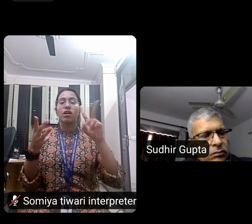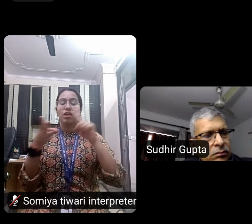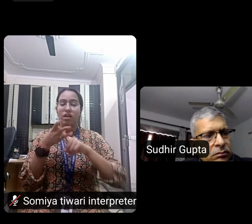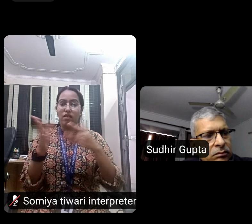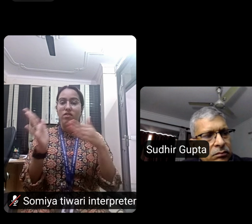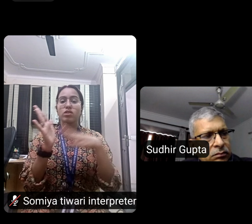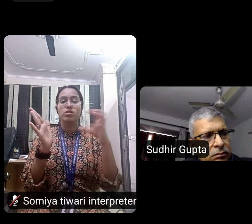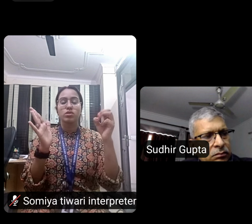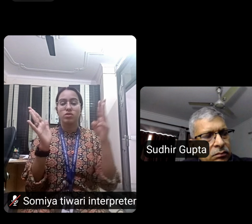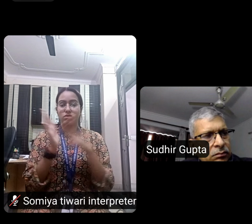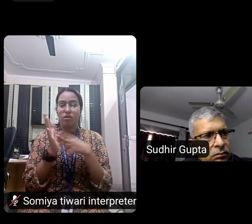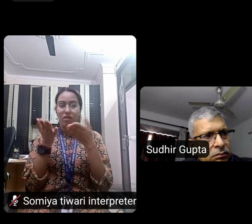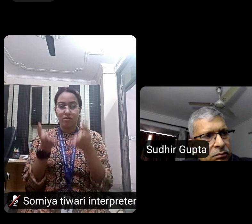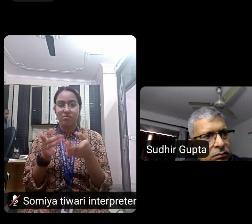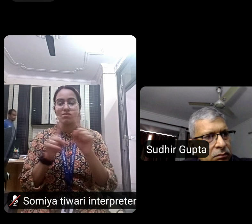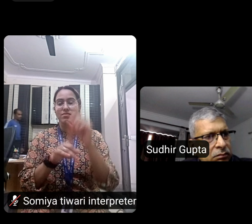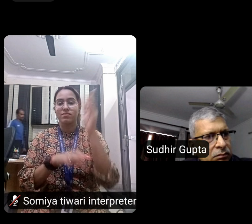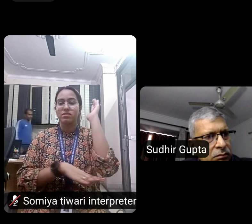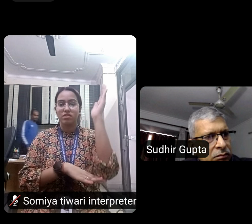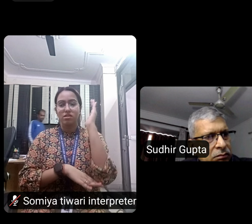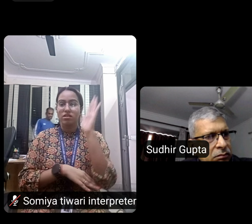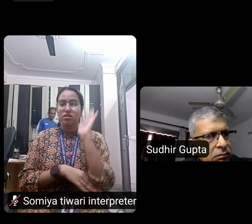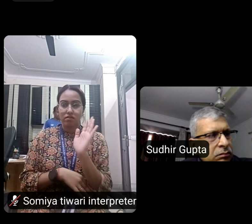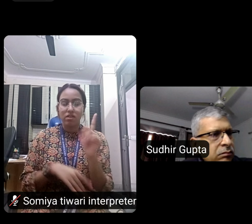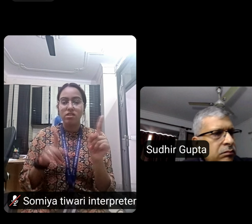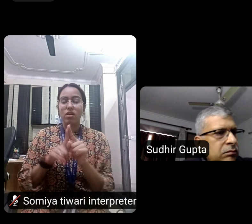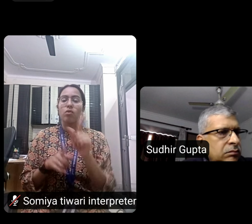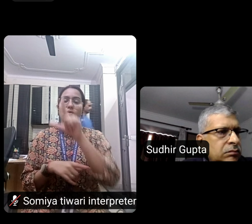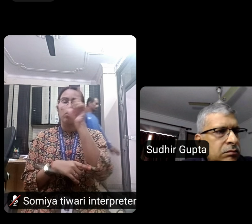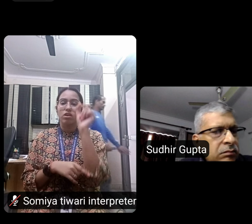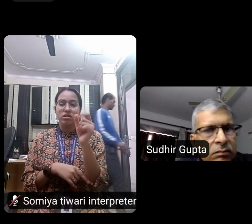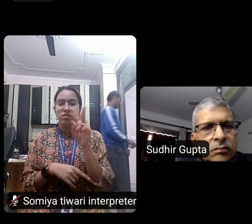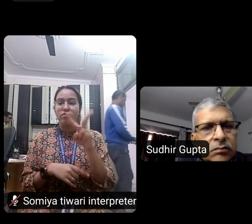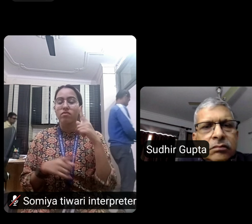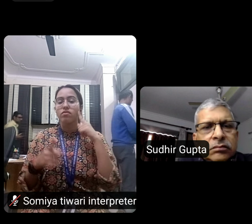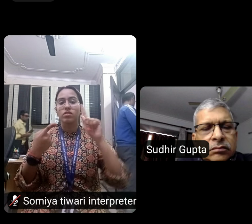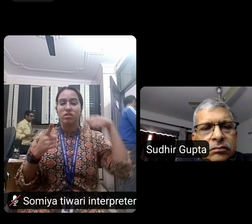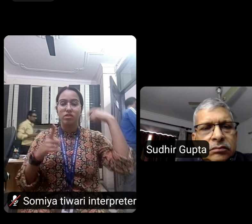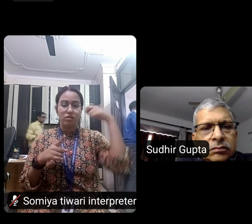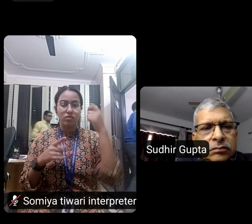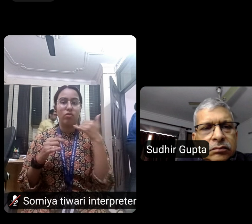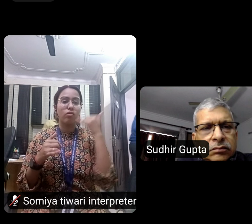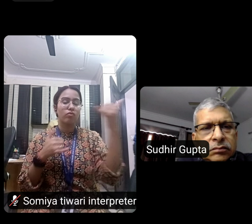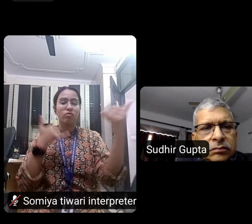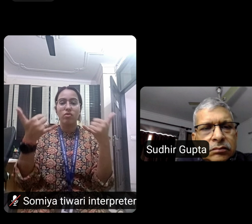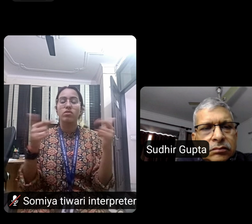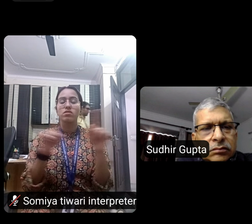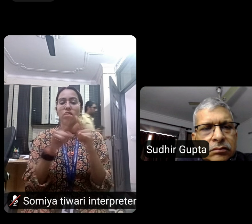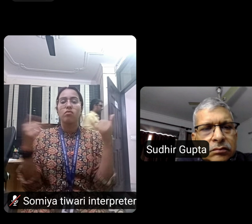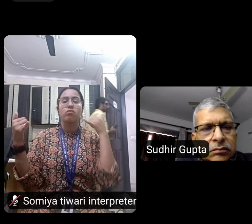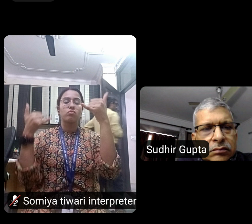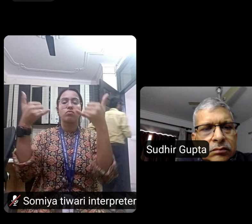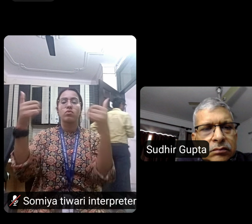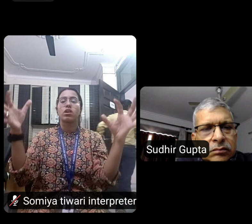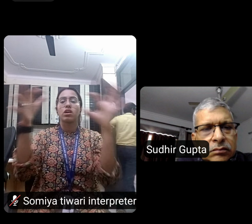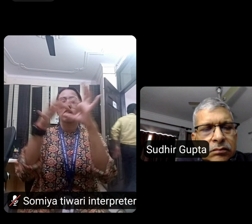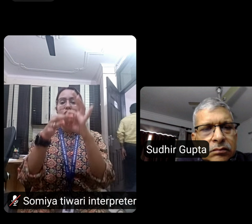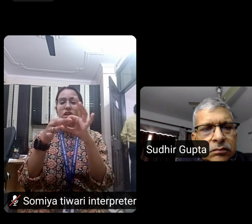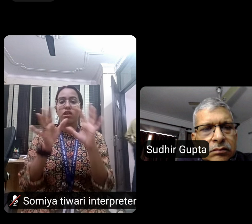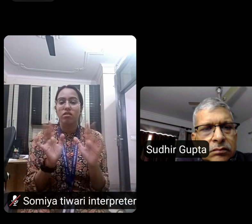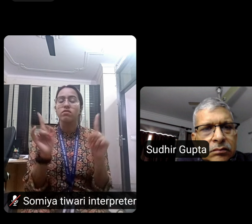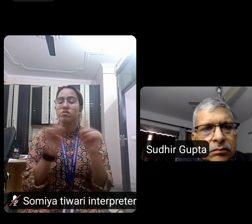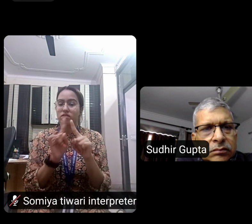ऑनलाइन थेरेपीज कर रहे हैं, व्हाट्सएप वीडियो में कॉलिंग करके हम पेरेंट्स से कनेक्ट कर रहे हैं, तो ये सारी